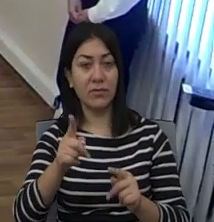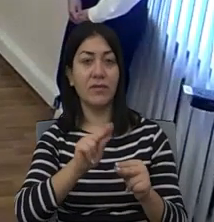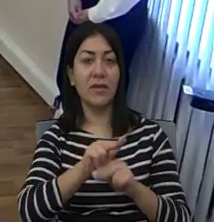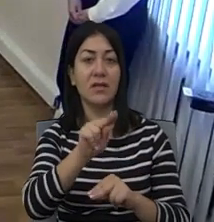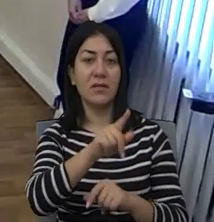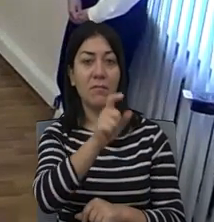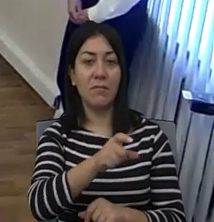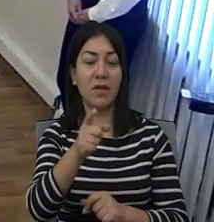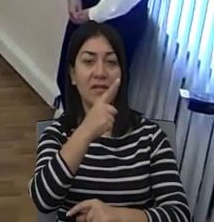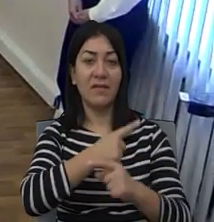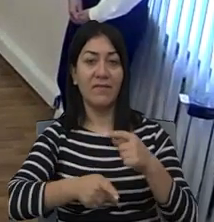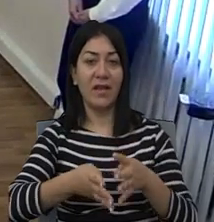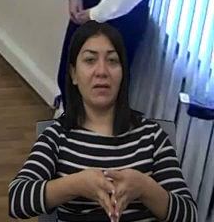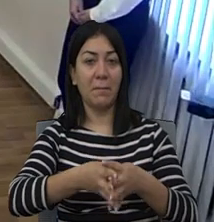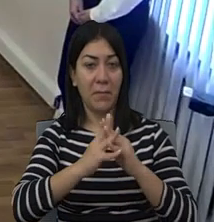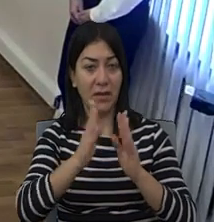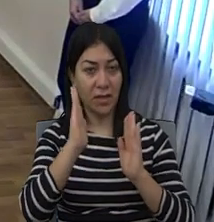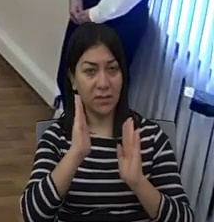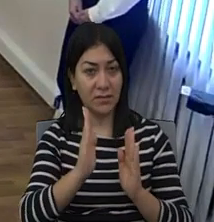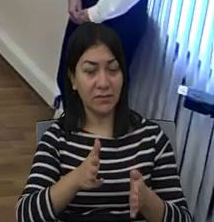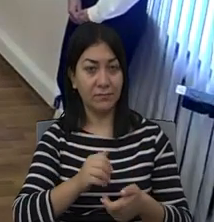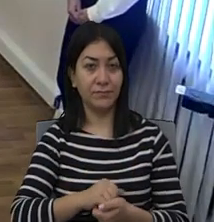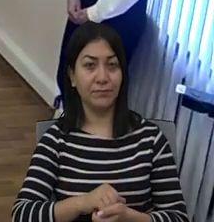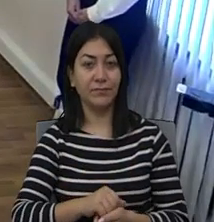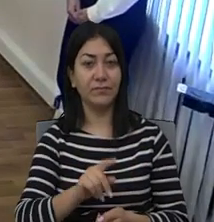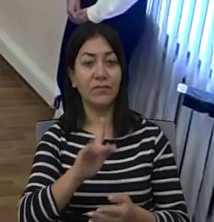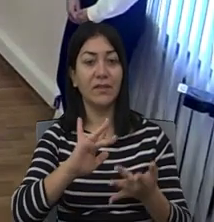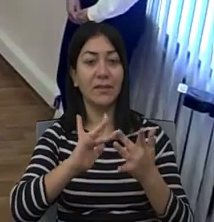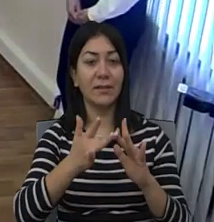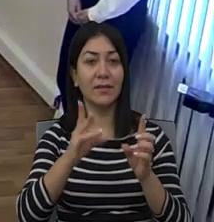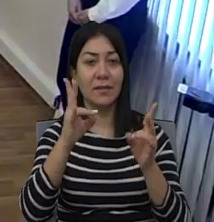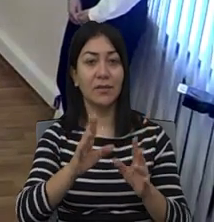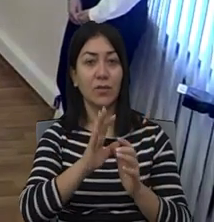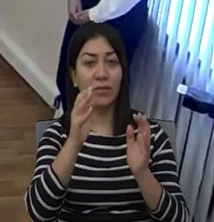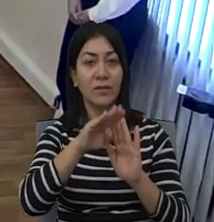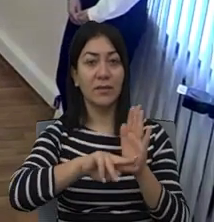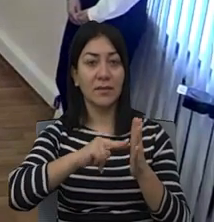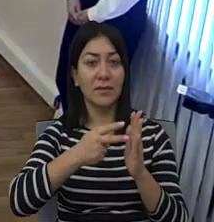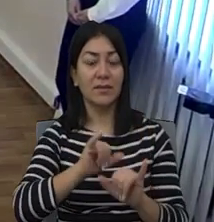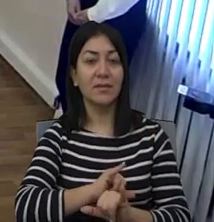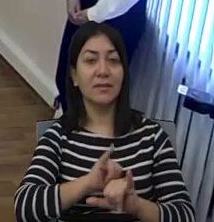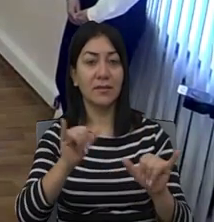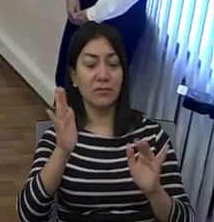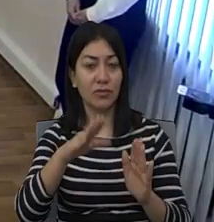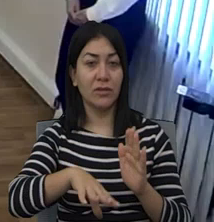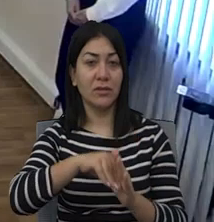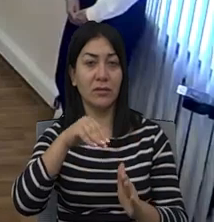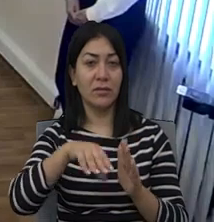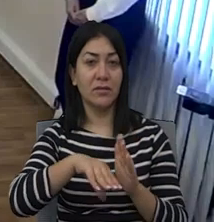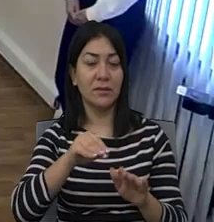դասավանդողները, որոնց միջոցով էլ կիբերամտանգության այս ծրագիրը կընդլայնվի նաև